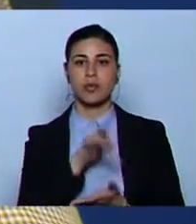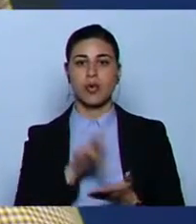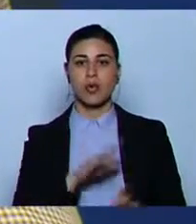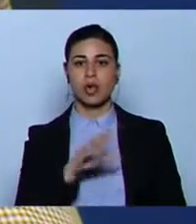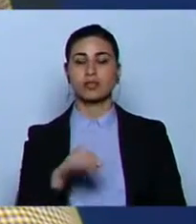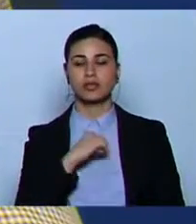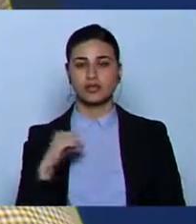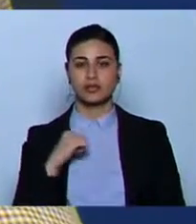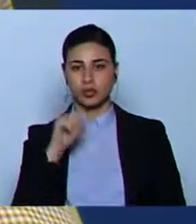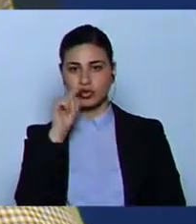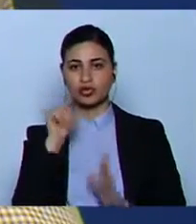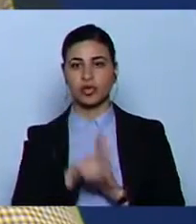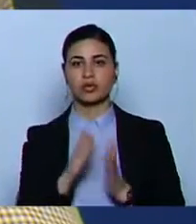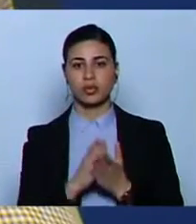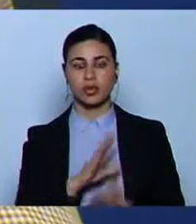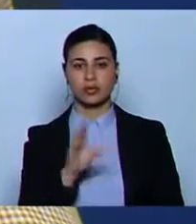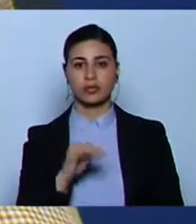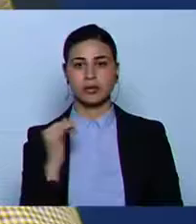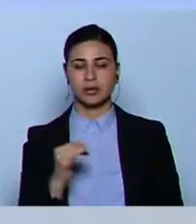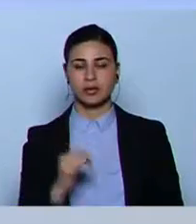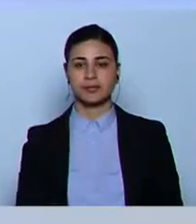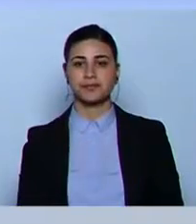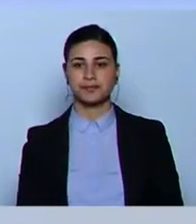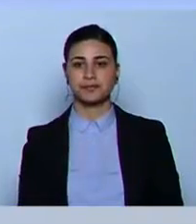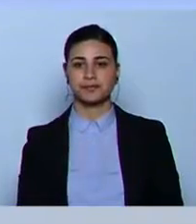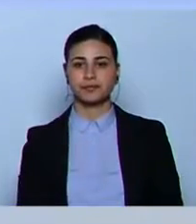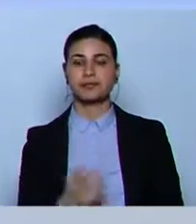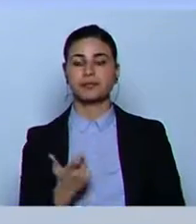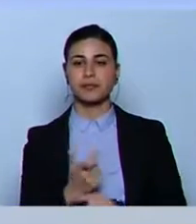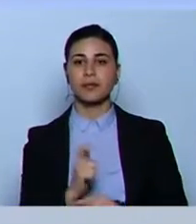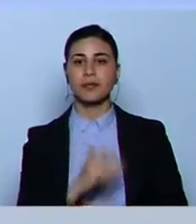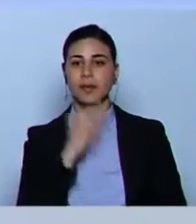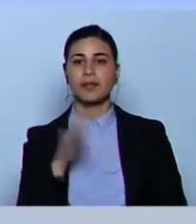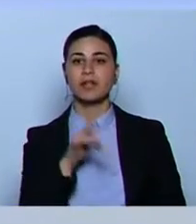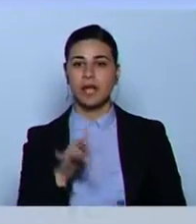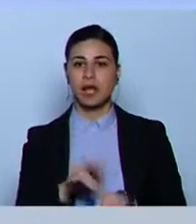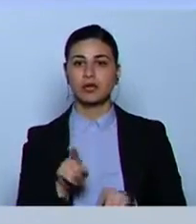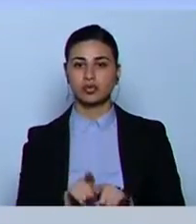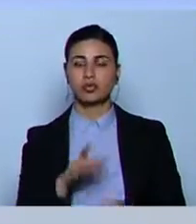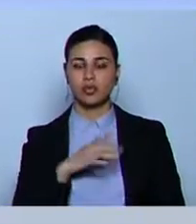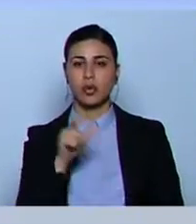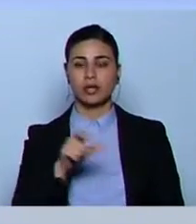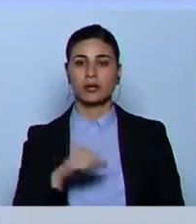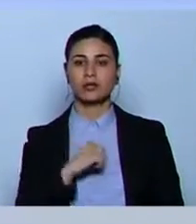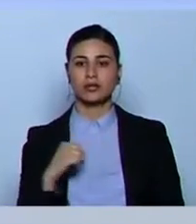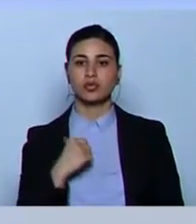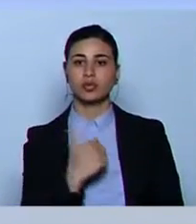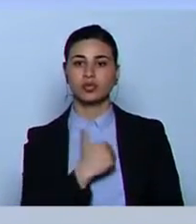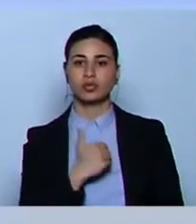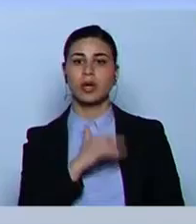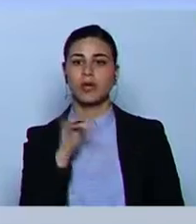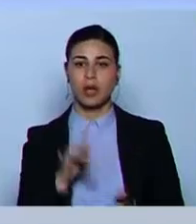თვითონ მოქალაქეები არიან ჩართულები. ვიტული დაახლოებით შეხვედრებს და ეს არის გამოცდილება, როდესაც მოქალაქეები თავად